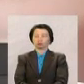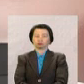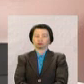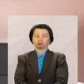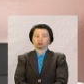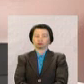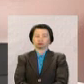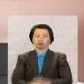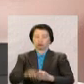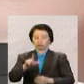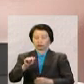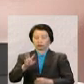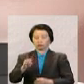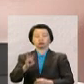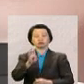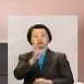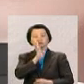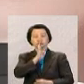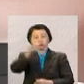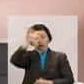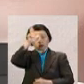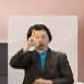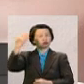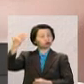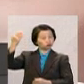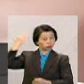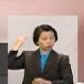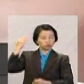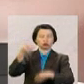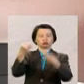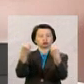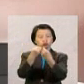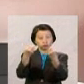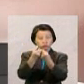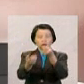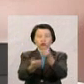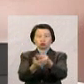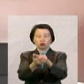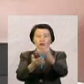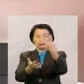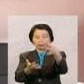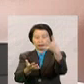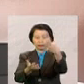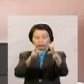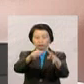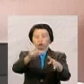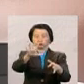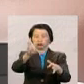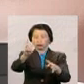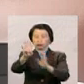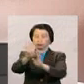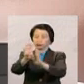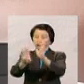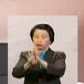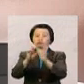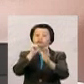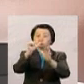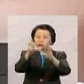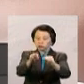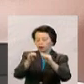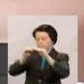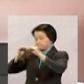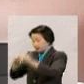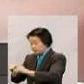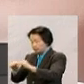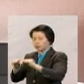Menurut Guan Eng, apa yang dilakukan oleh kerajaan lama iaitu jumlah wang 14.56 bilion ringgit yang tidak dipindahkan